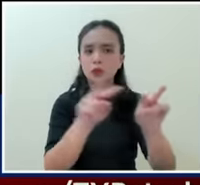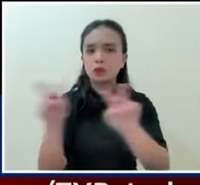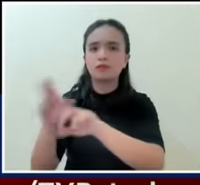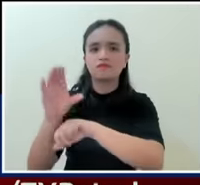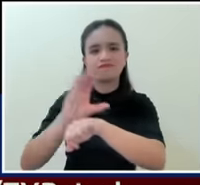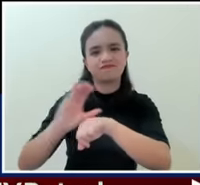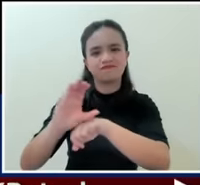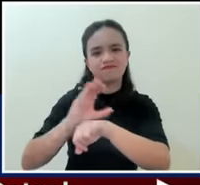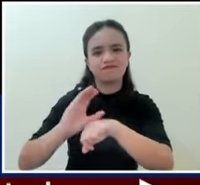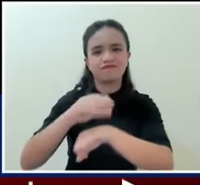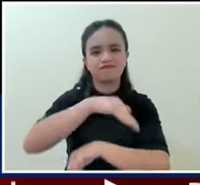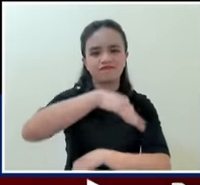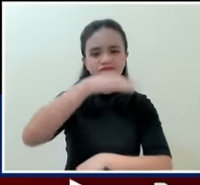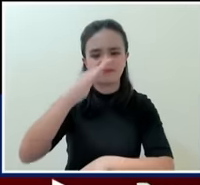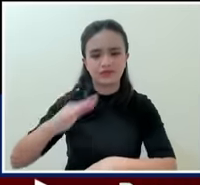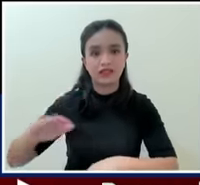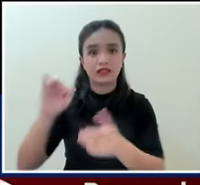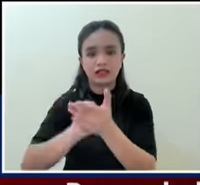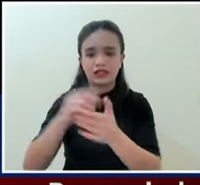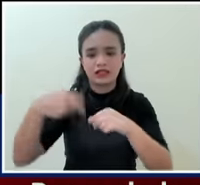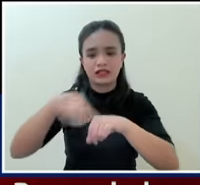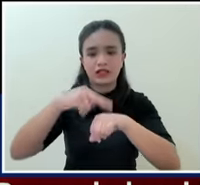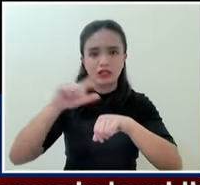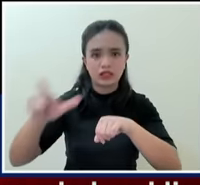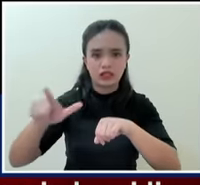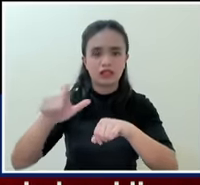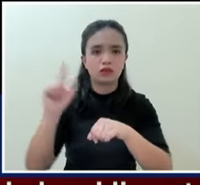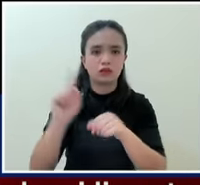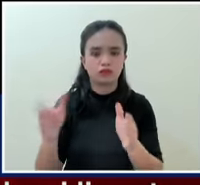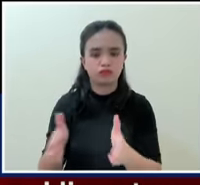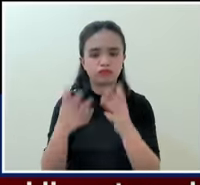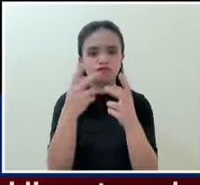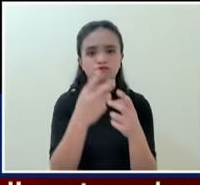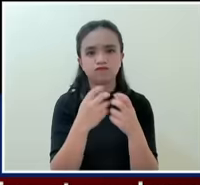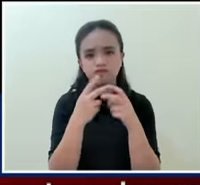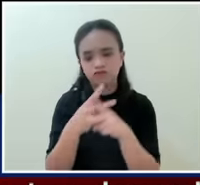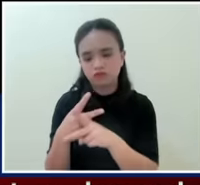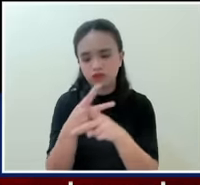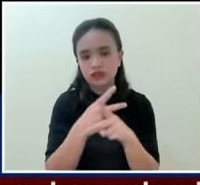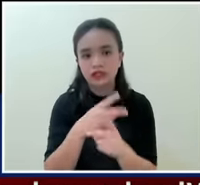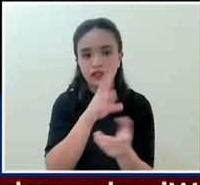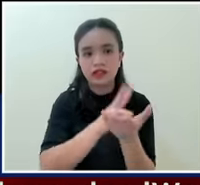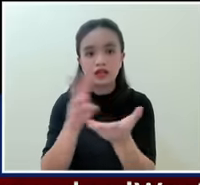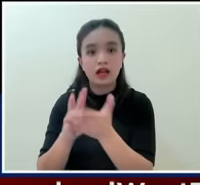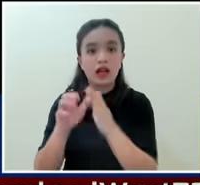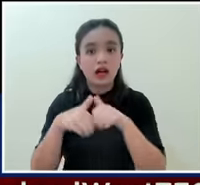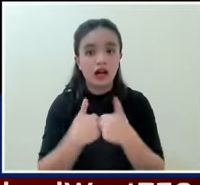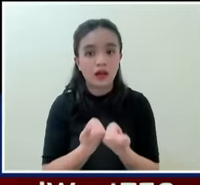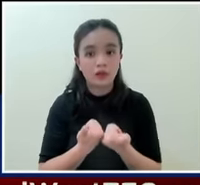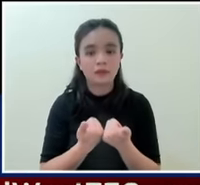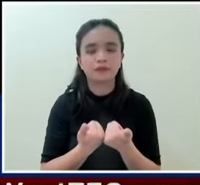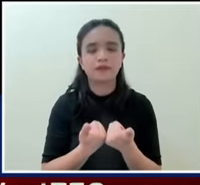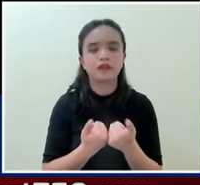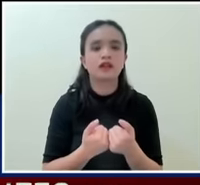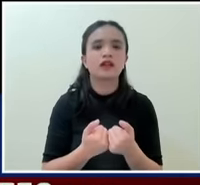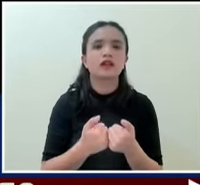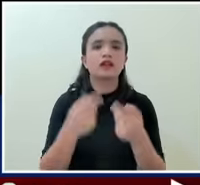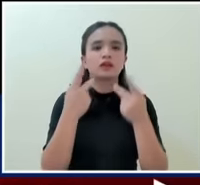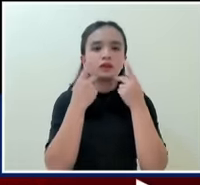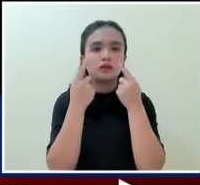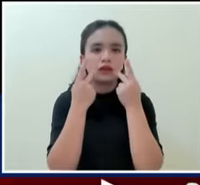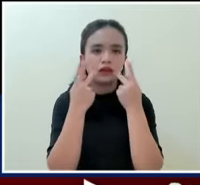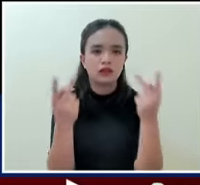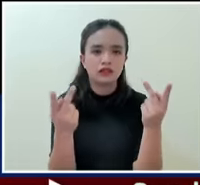na itinuturing na isang National Geological Monument and Protected Area sa bisa ng Proclamation 1037. Layo